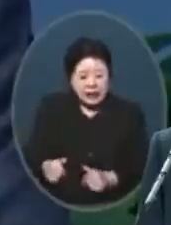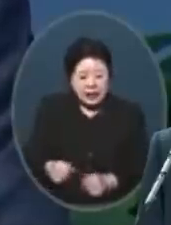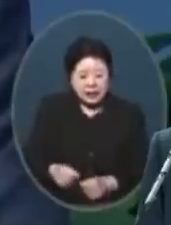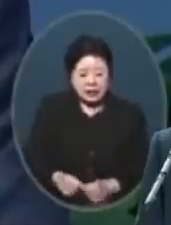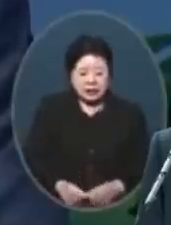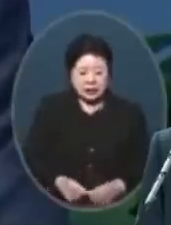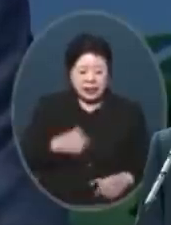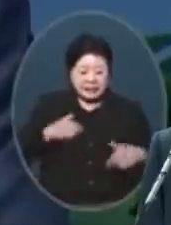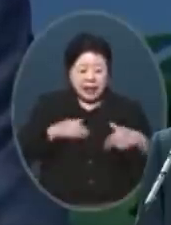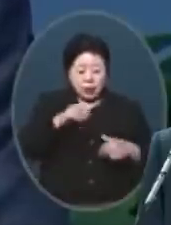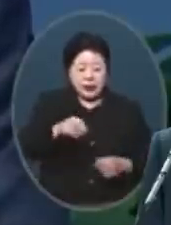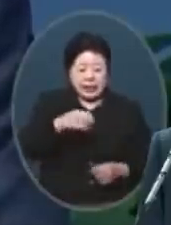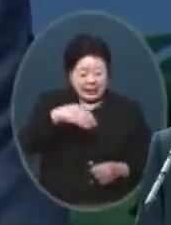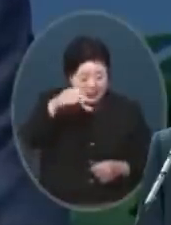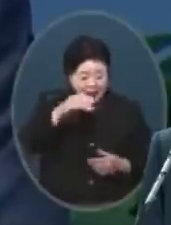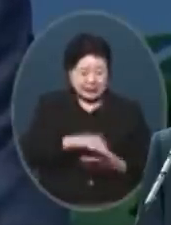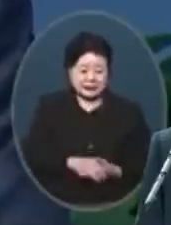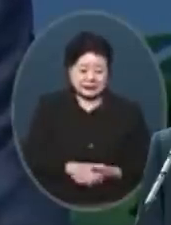들어간다.